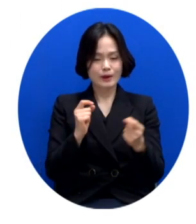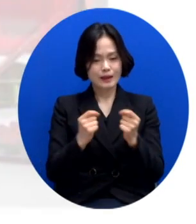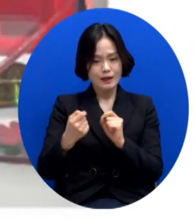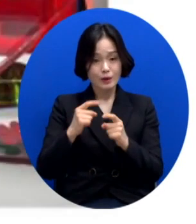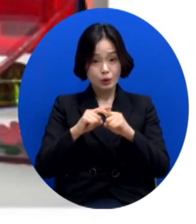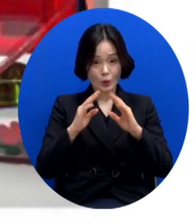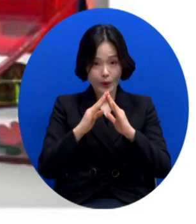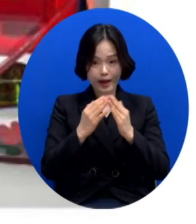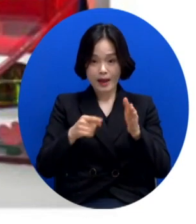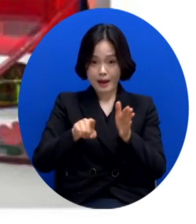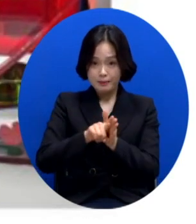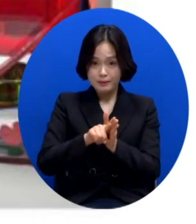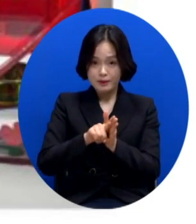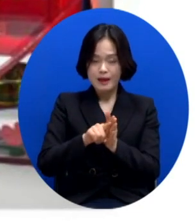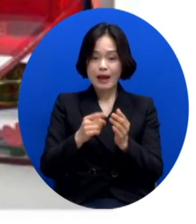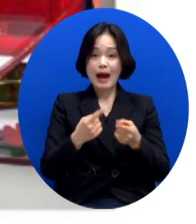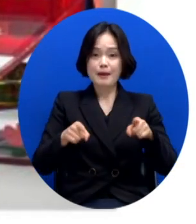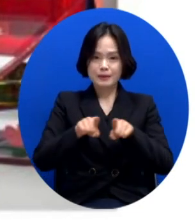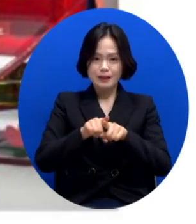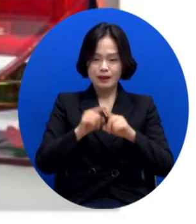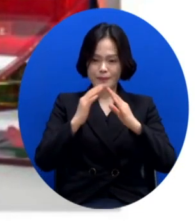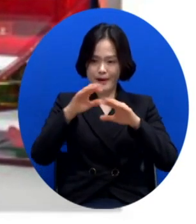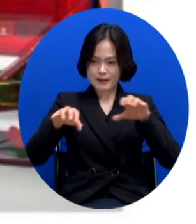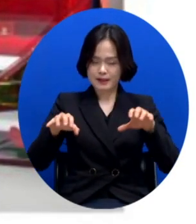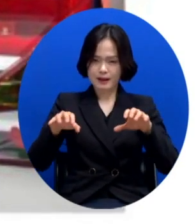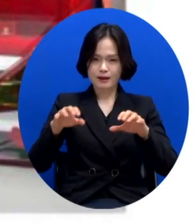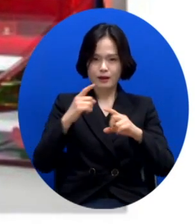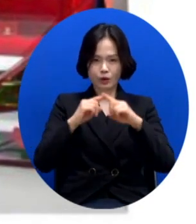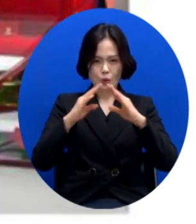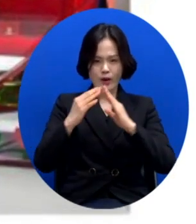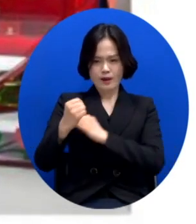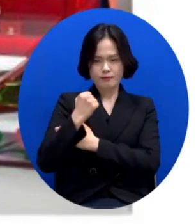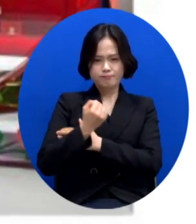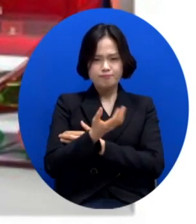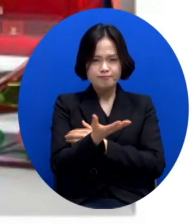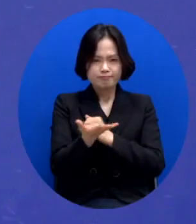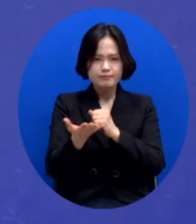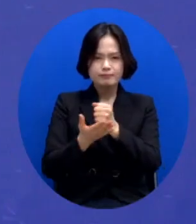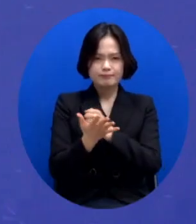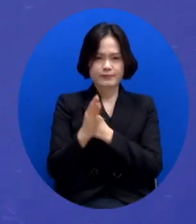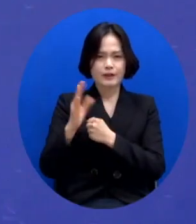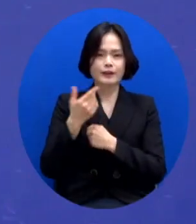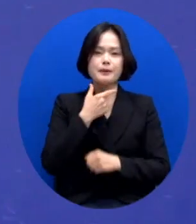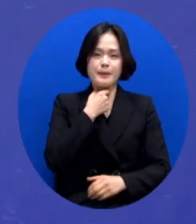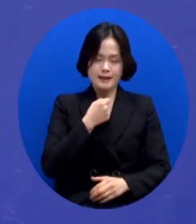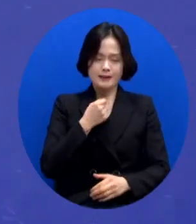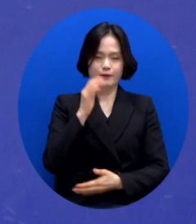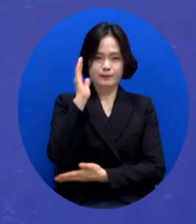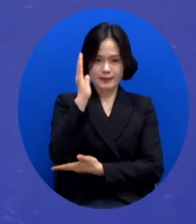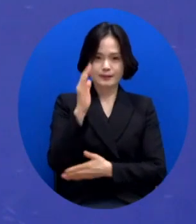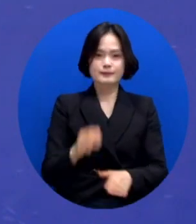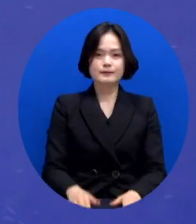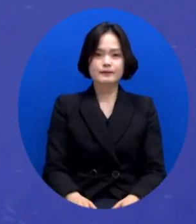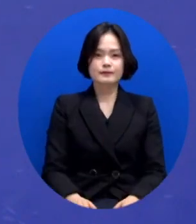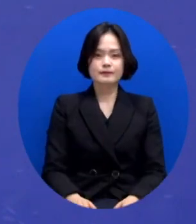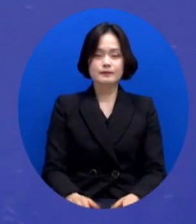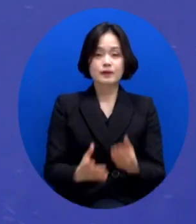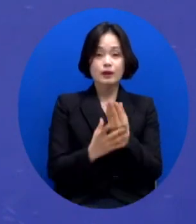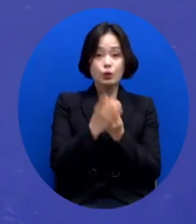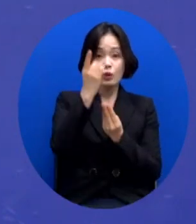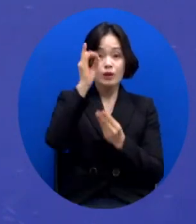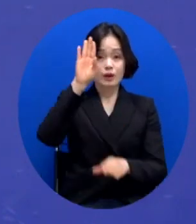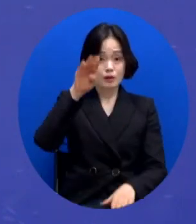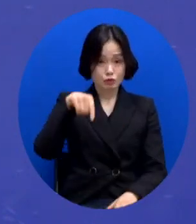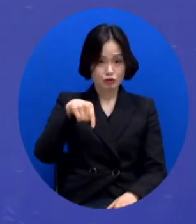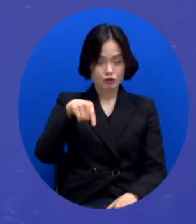위상이 높아질 수 있는 계기가 될 것으로 기대한다고 전했습니다 통일부가 대북전단 금지법